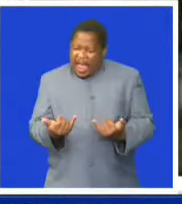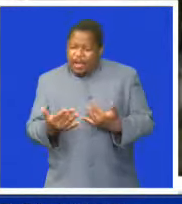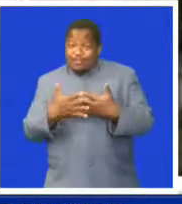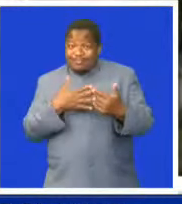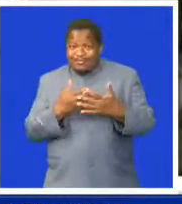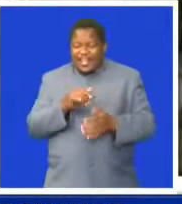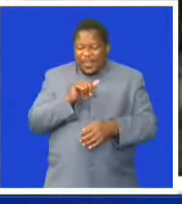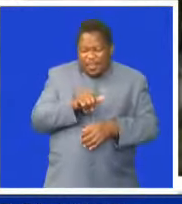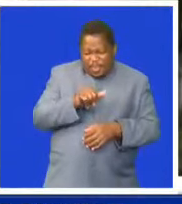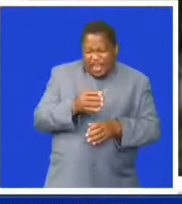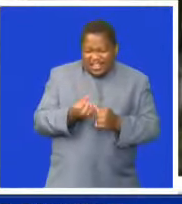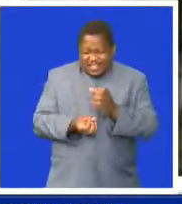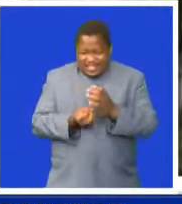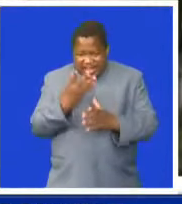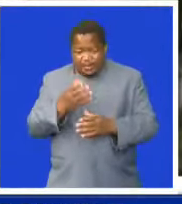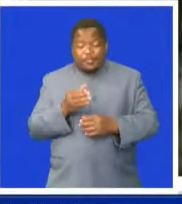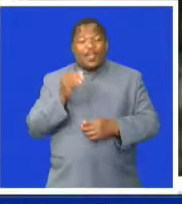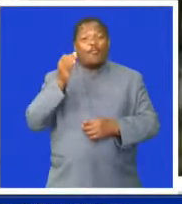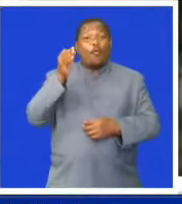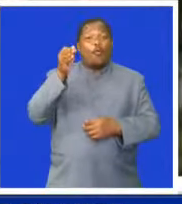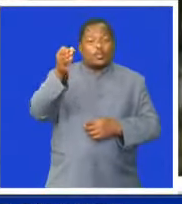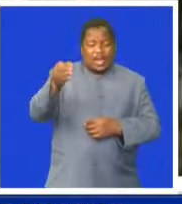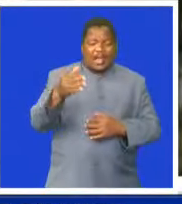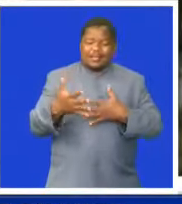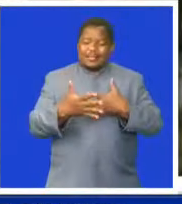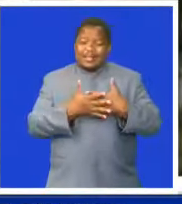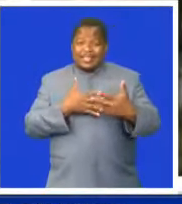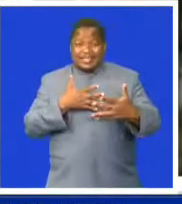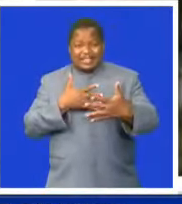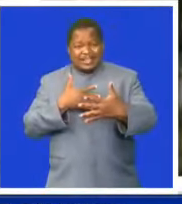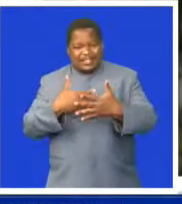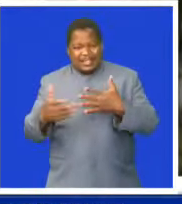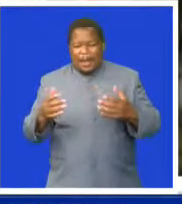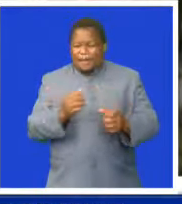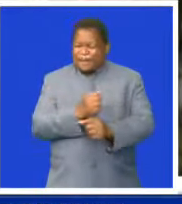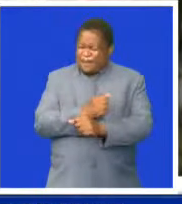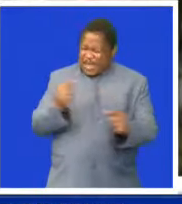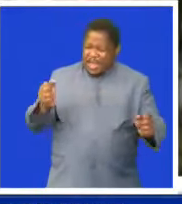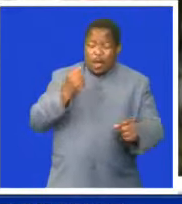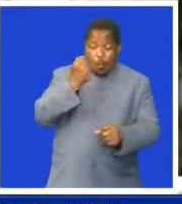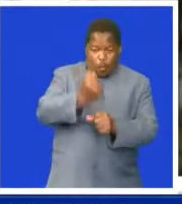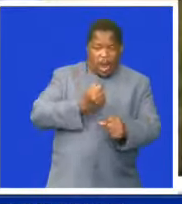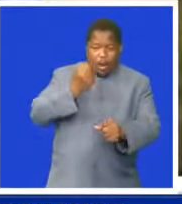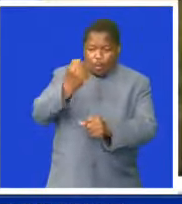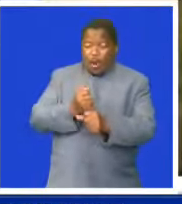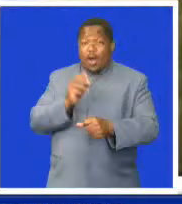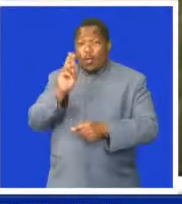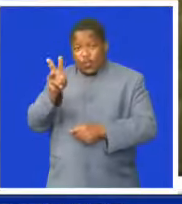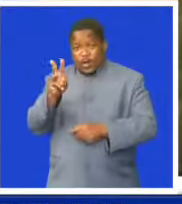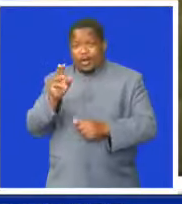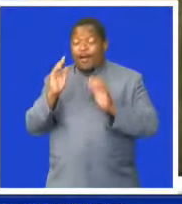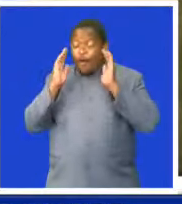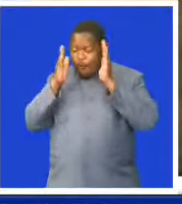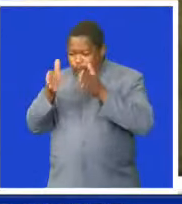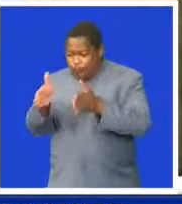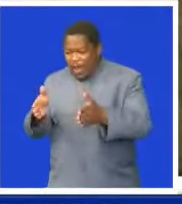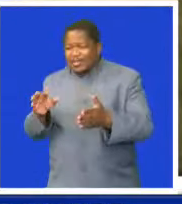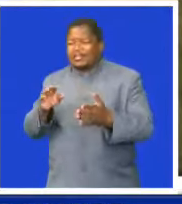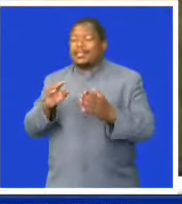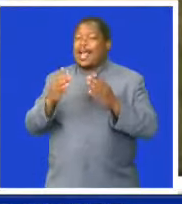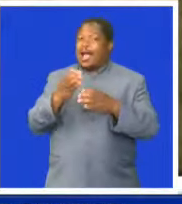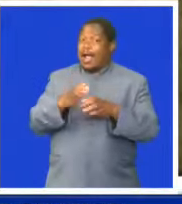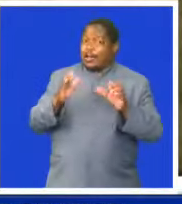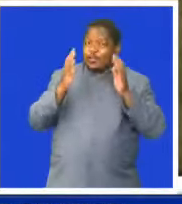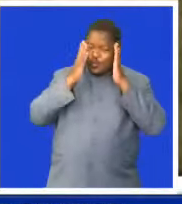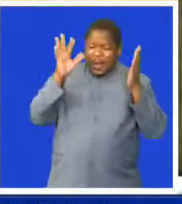Siyafuna kubona nendlela yokuthi ibithi iphela njani emakhaya, emigwaqweni, emimangweni. Lobekamelele meya